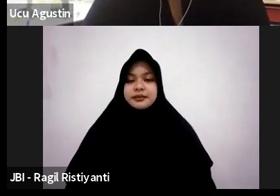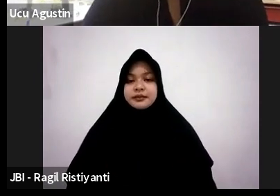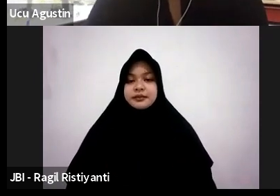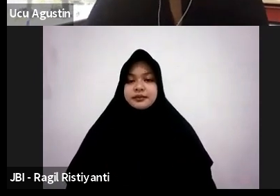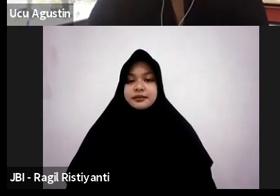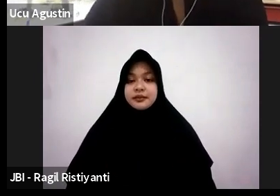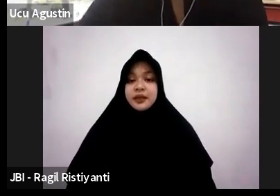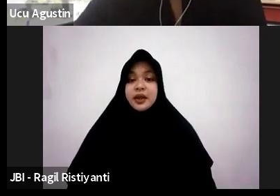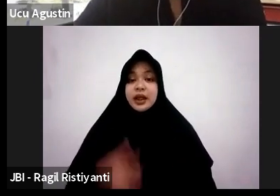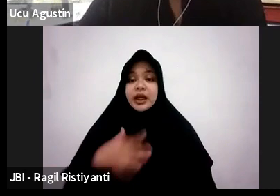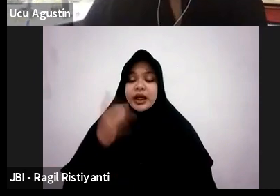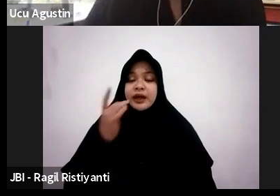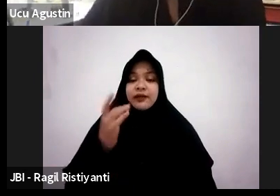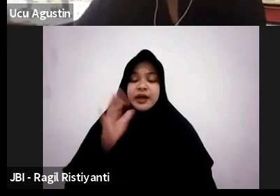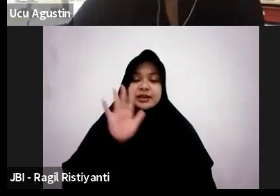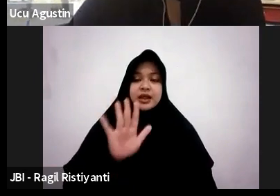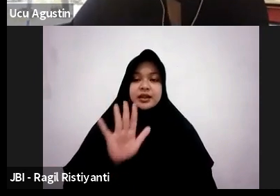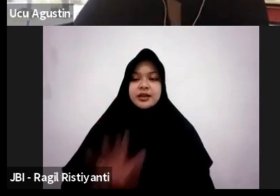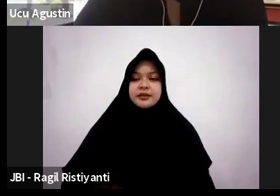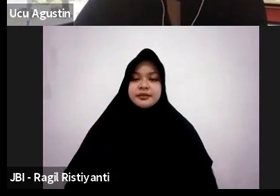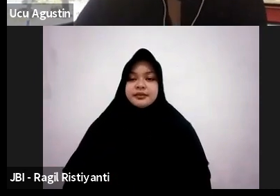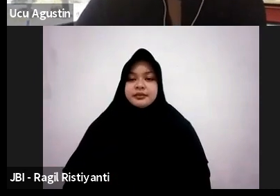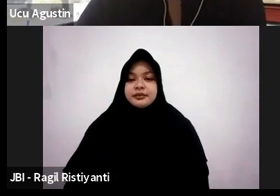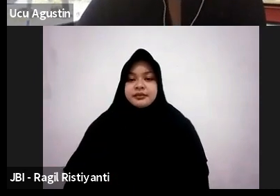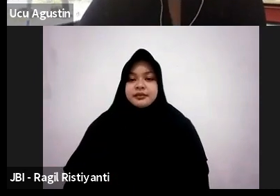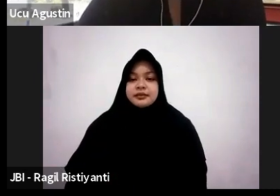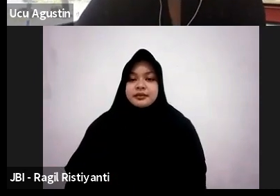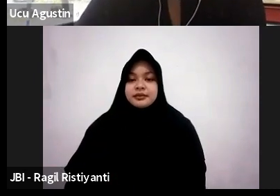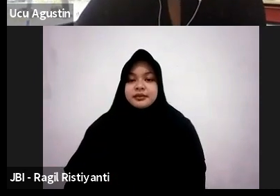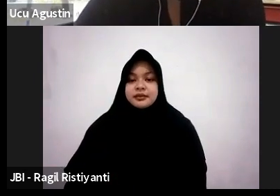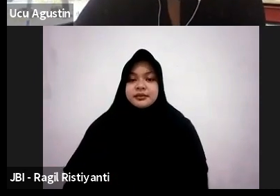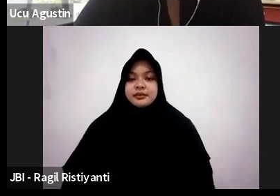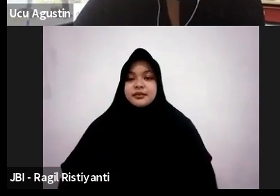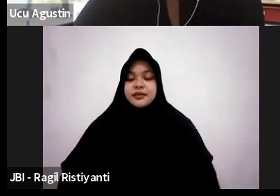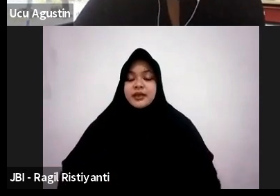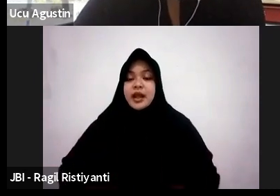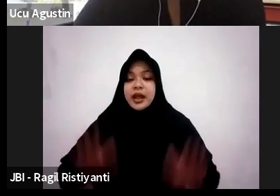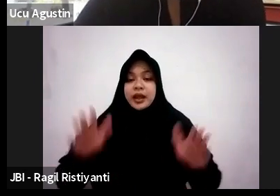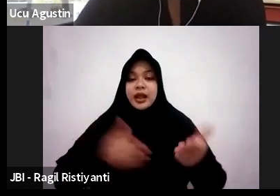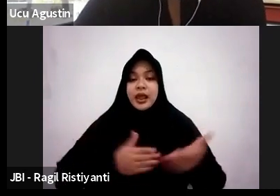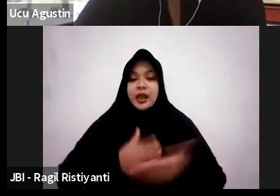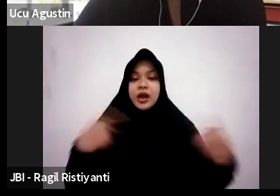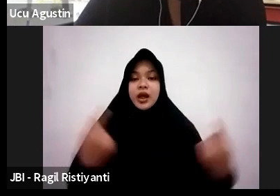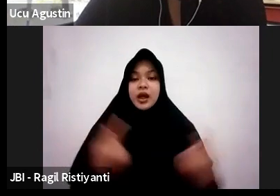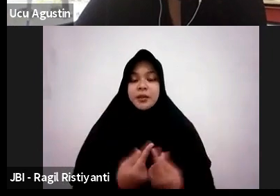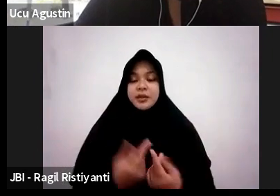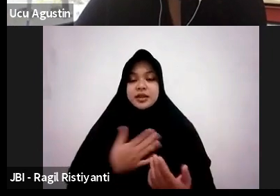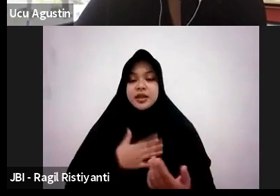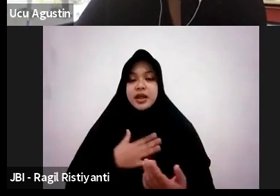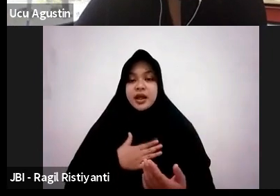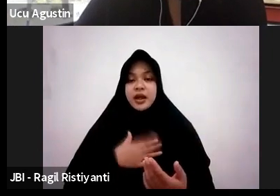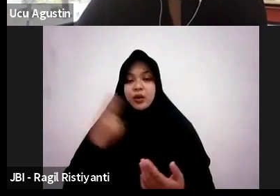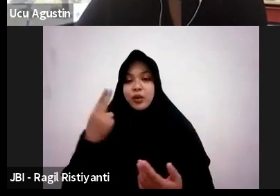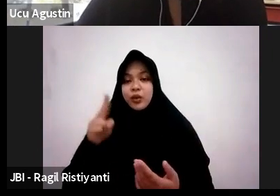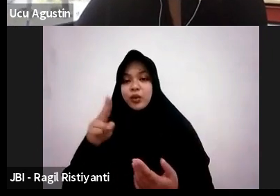sebagai referensi aja jadi nanti lewat-lewat kami lewat saya ke untuk